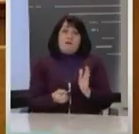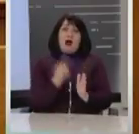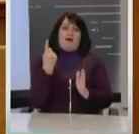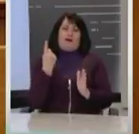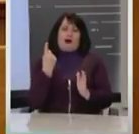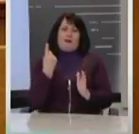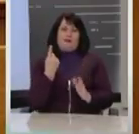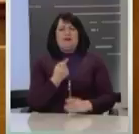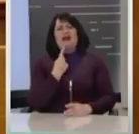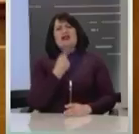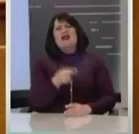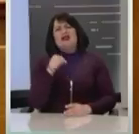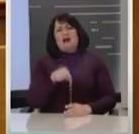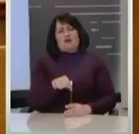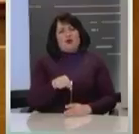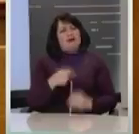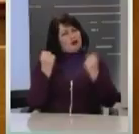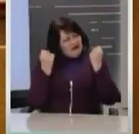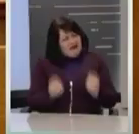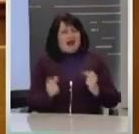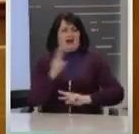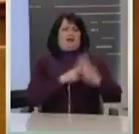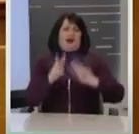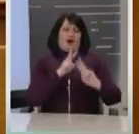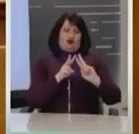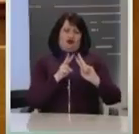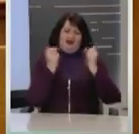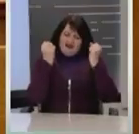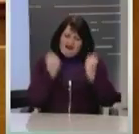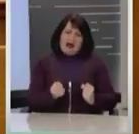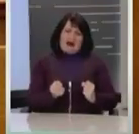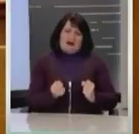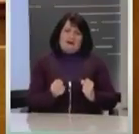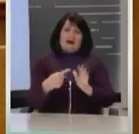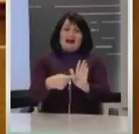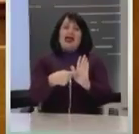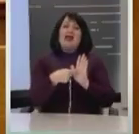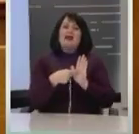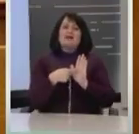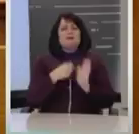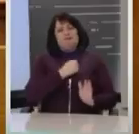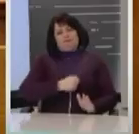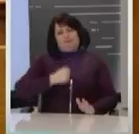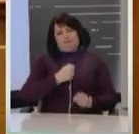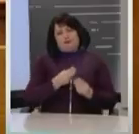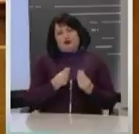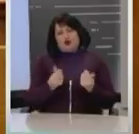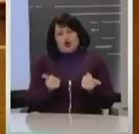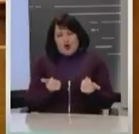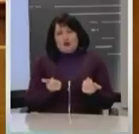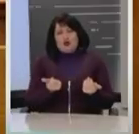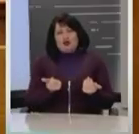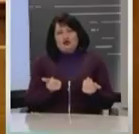Δεν θέλω να μπω όμως αυτό, όσο ακραίο κι αν είναι, ανέδειξε με τον πιο τραγικό τρόπο